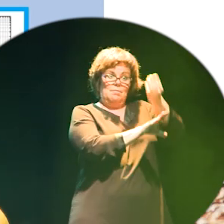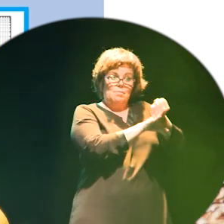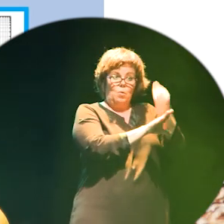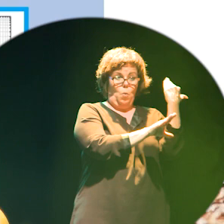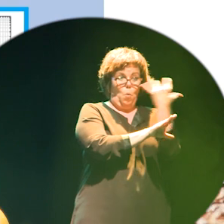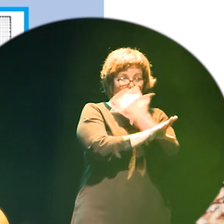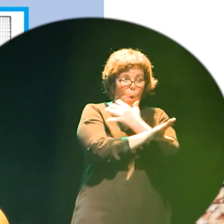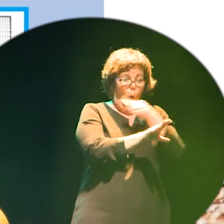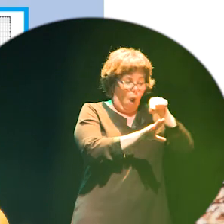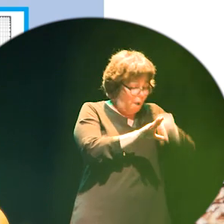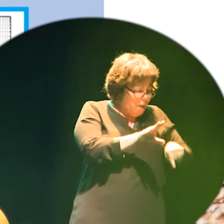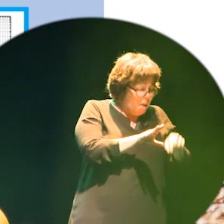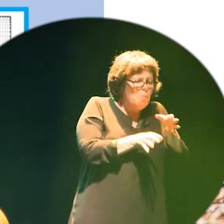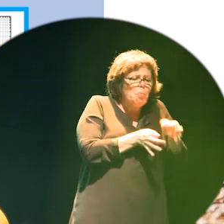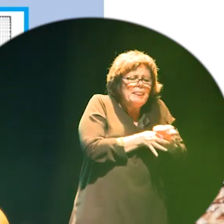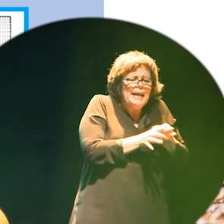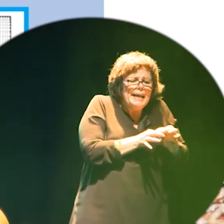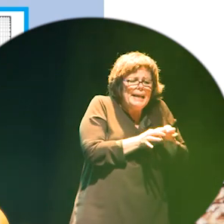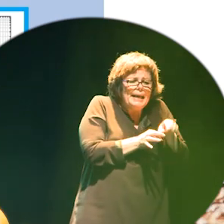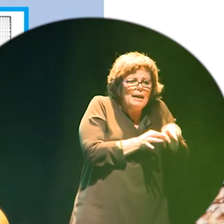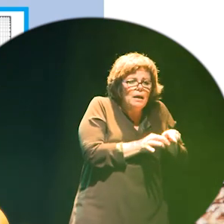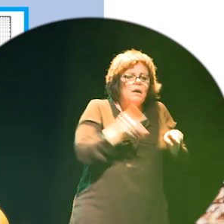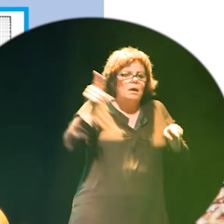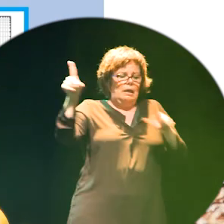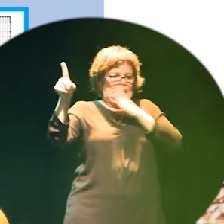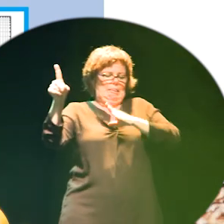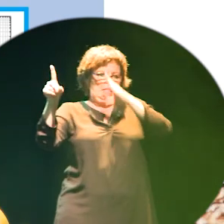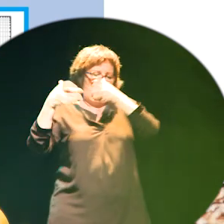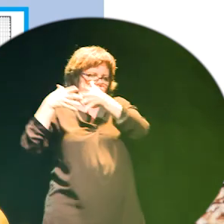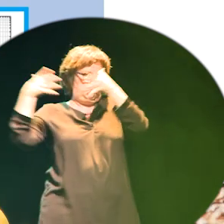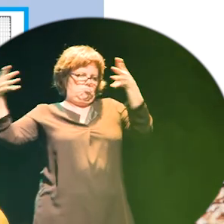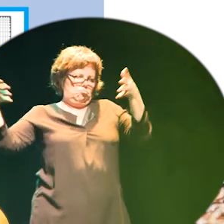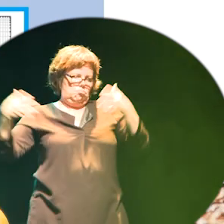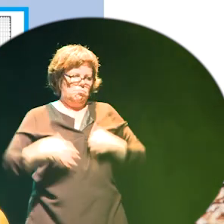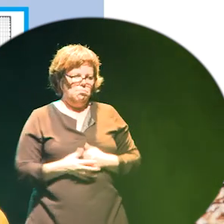plus petites cellules, les sardines, en haut on a Manhattan.